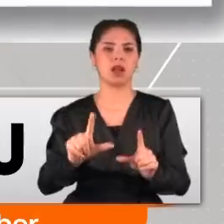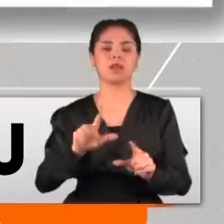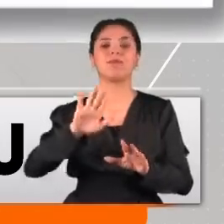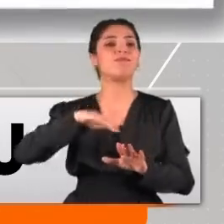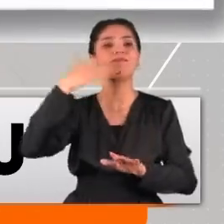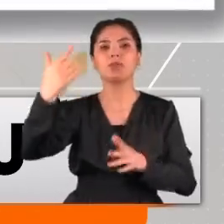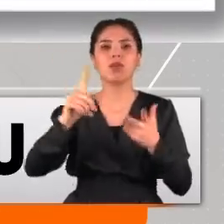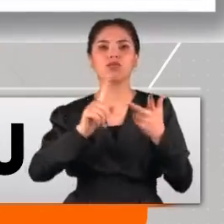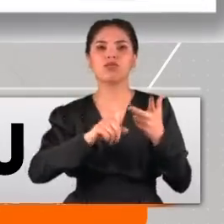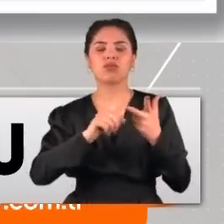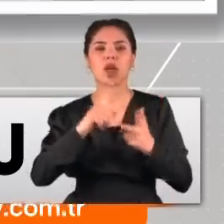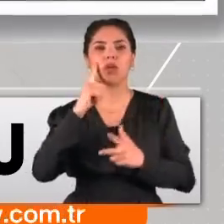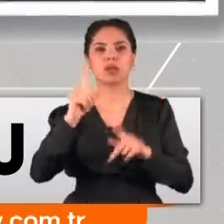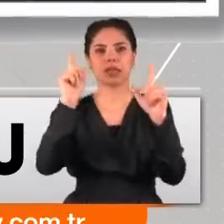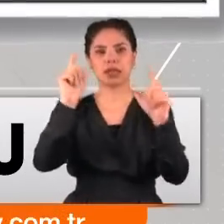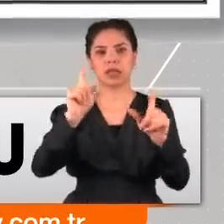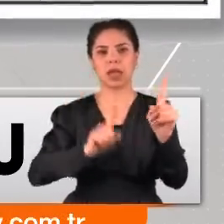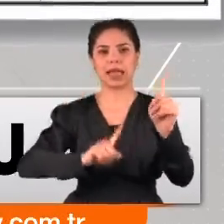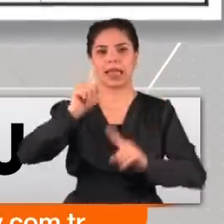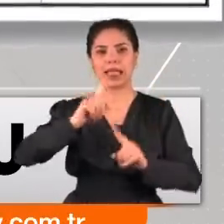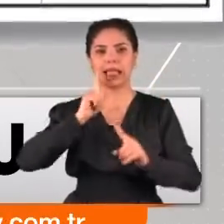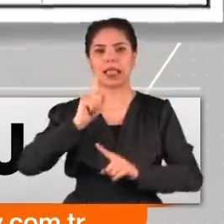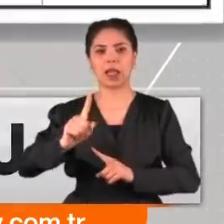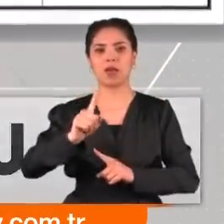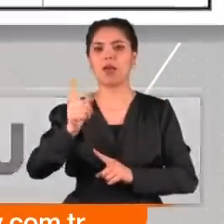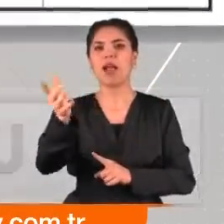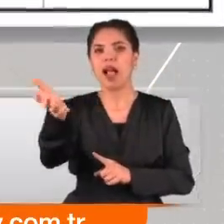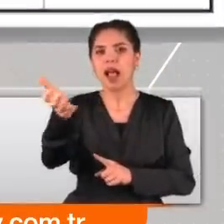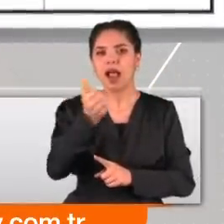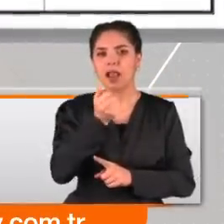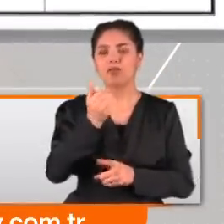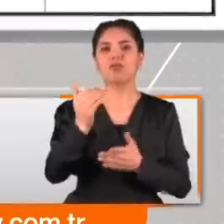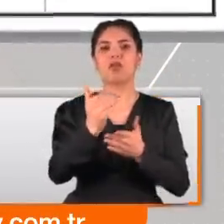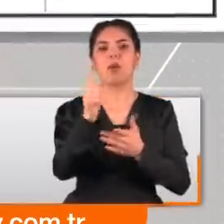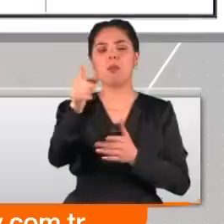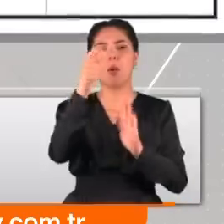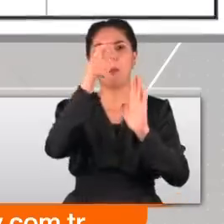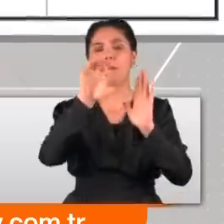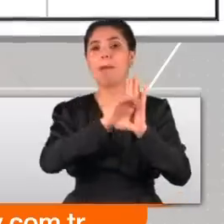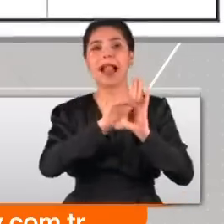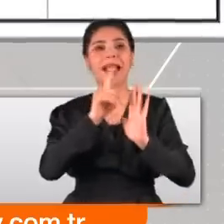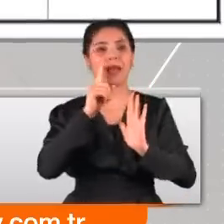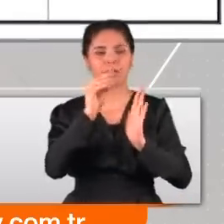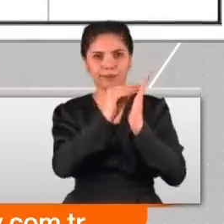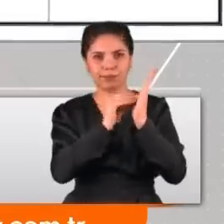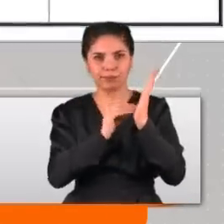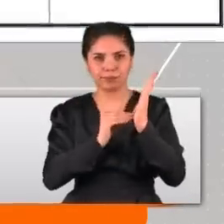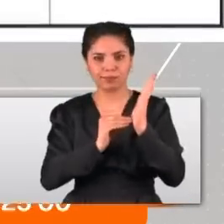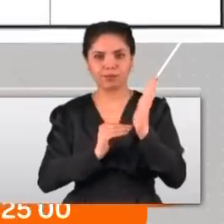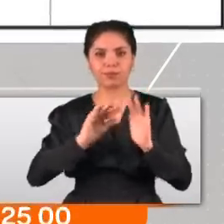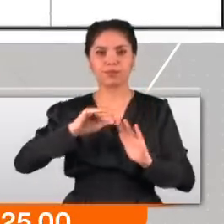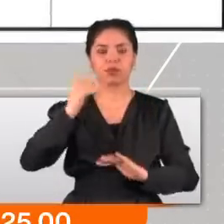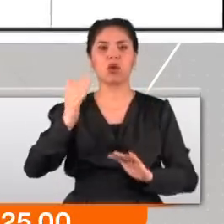sosyal güvenlik kurumunun internet sayfası üzerinden alacağınız gelir aylık tahsis belgesini doldurduktan sonra